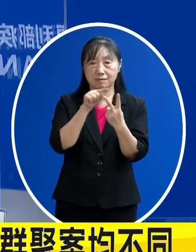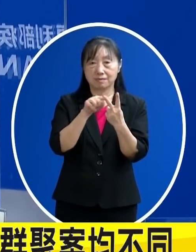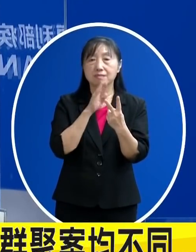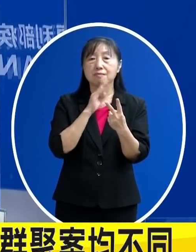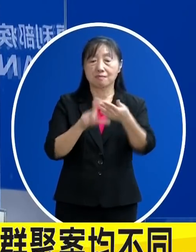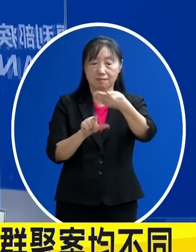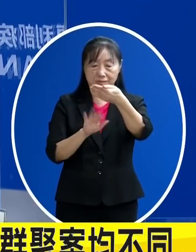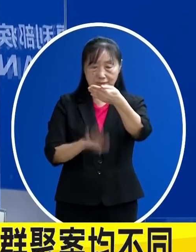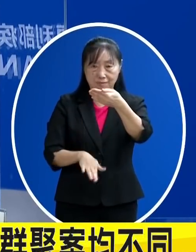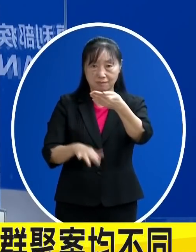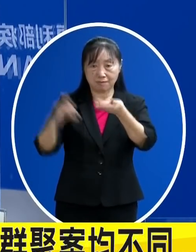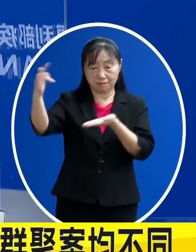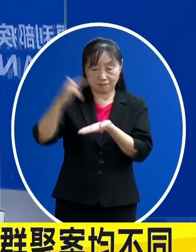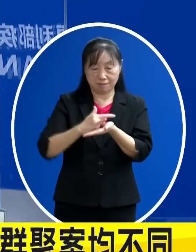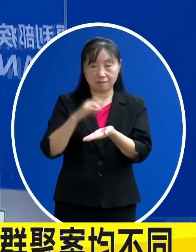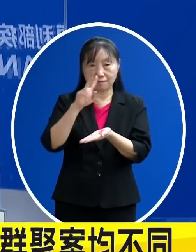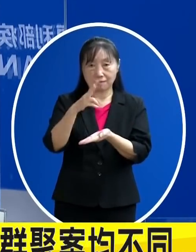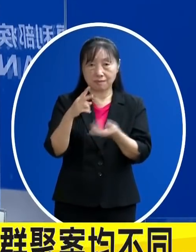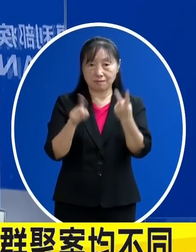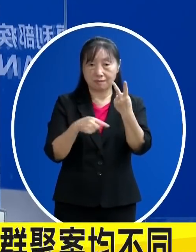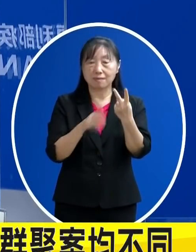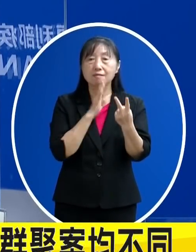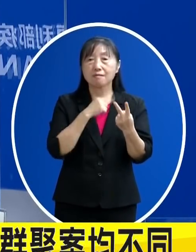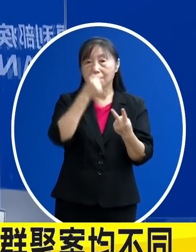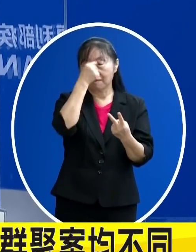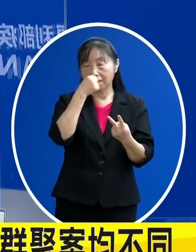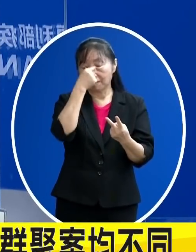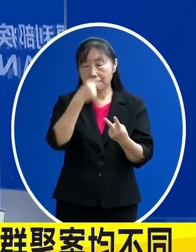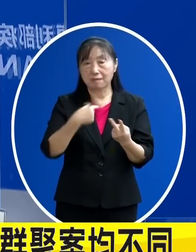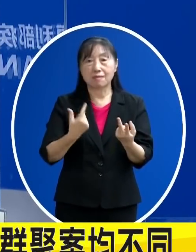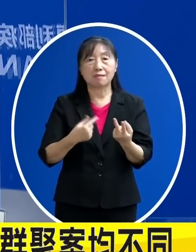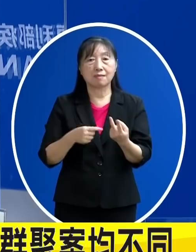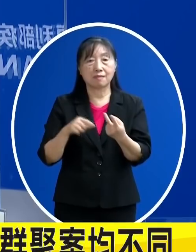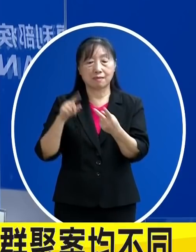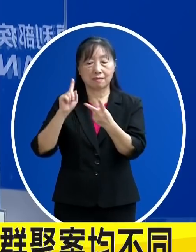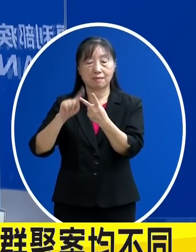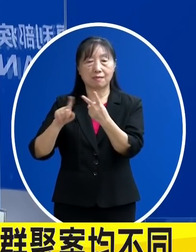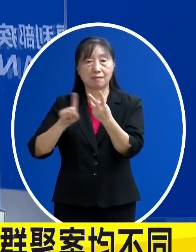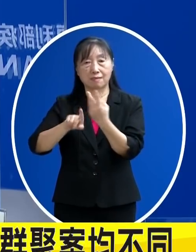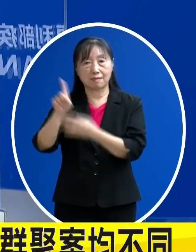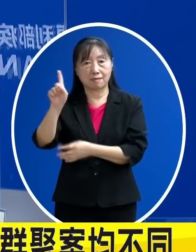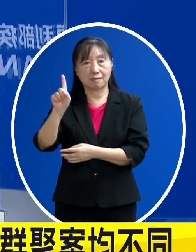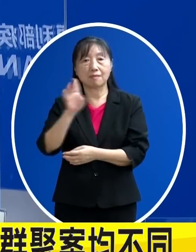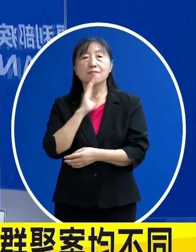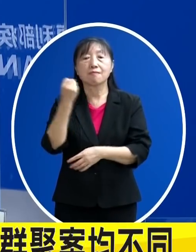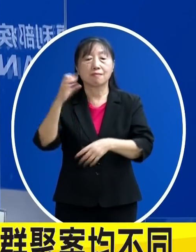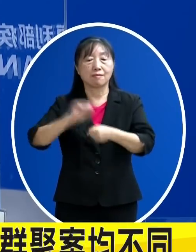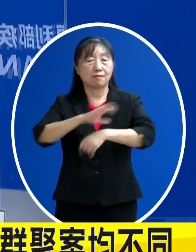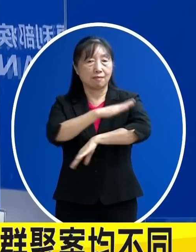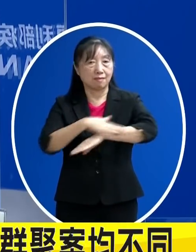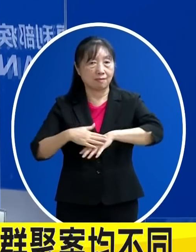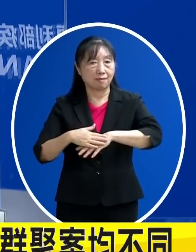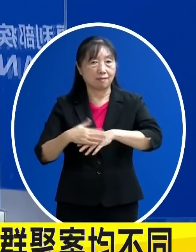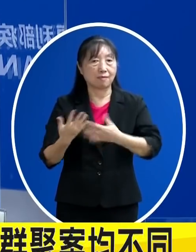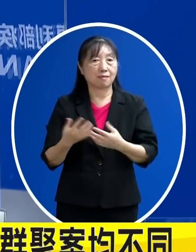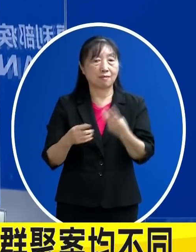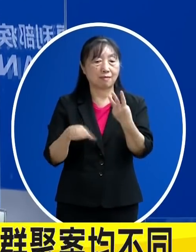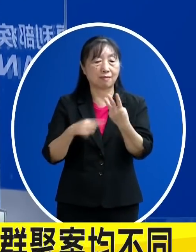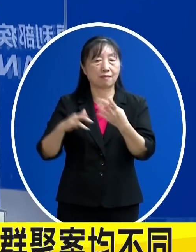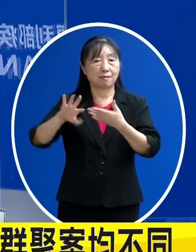都是9月底入境的个案哈，有2例是菲律宾的境外移入，有1例是这个新加坡的境外移入哈。